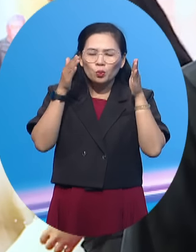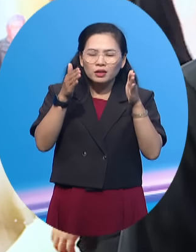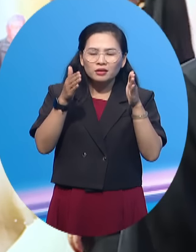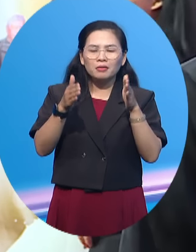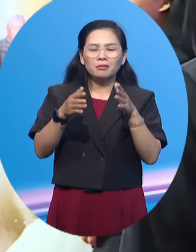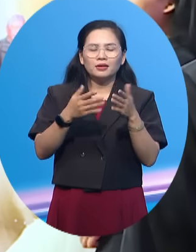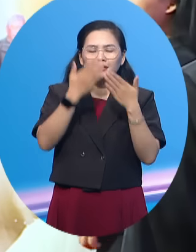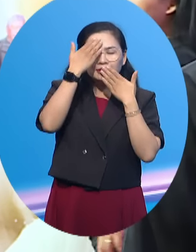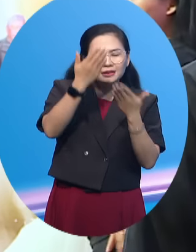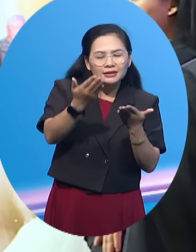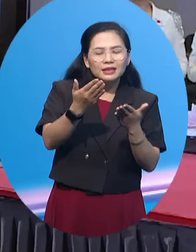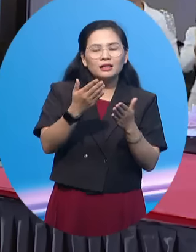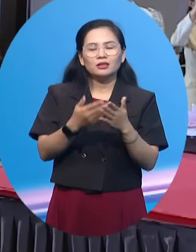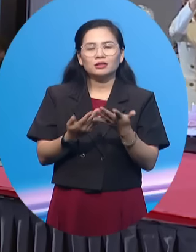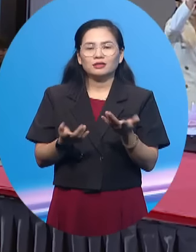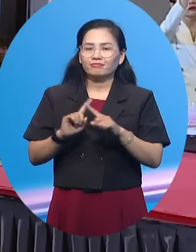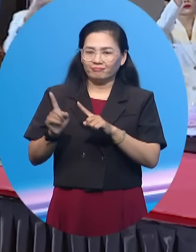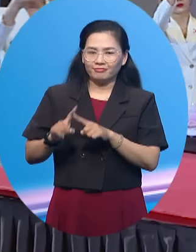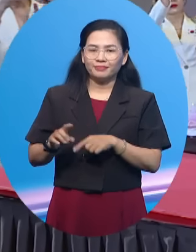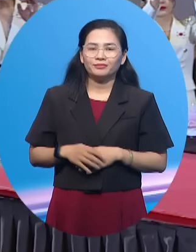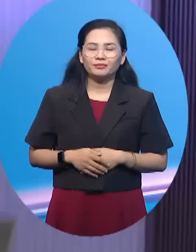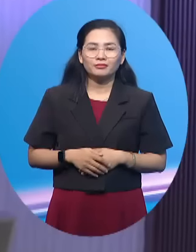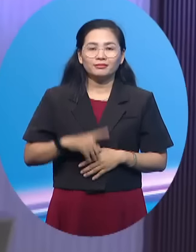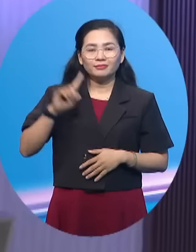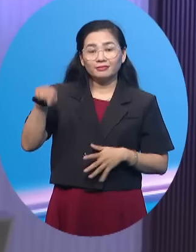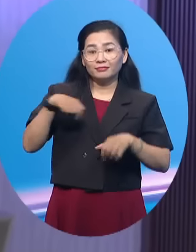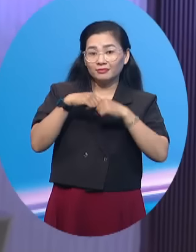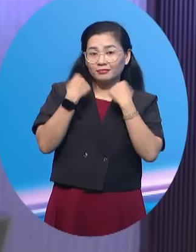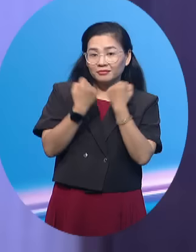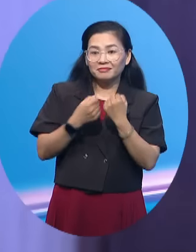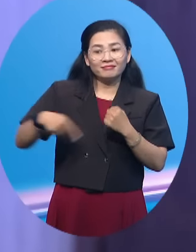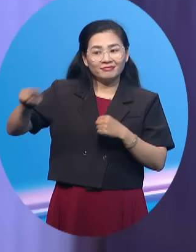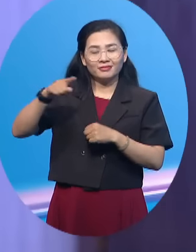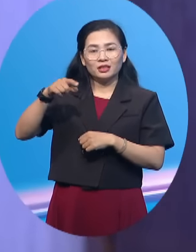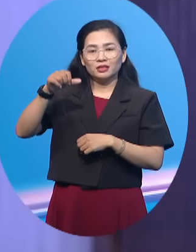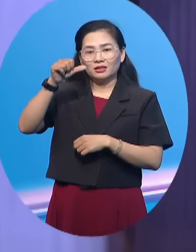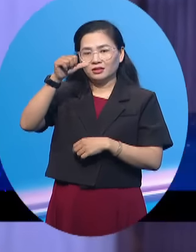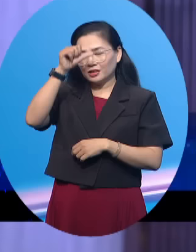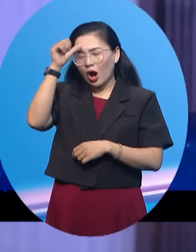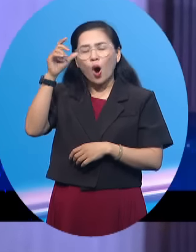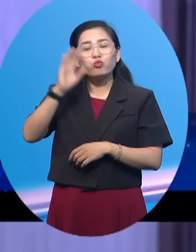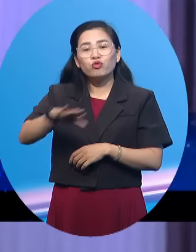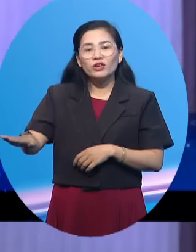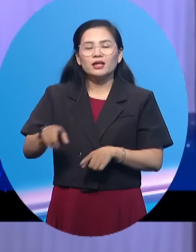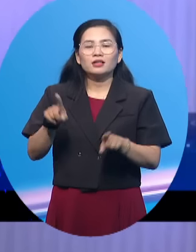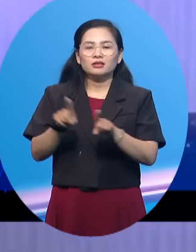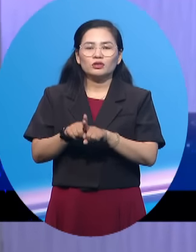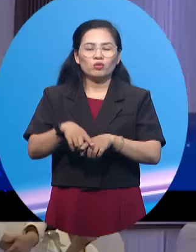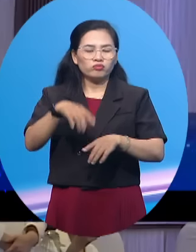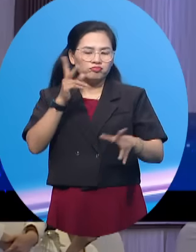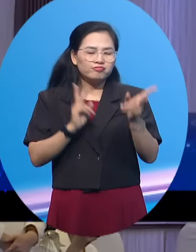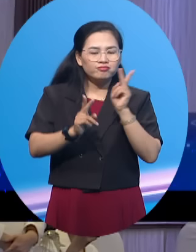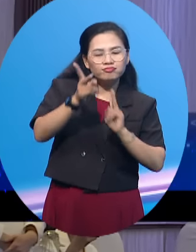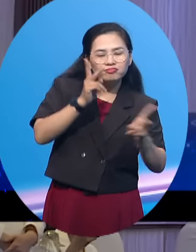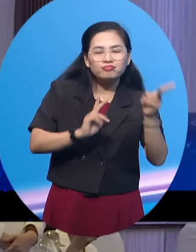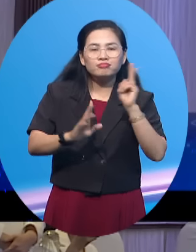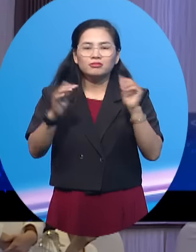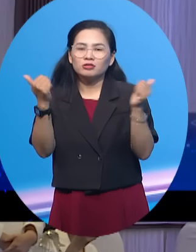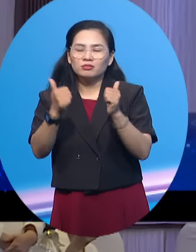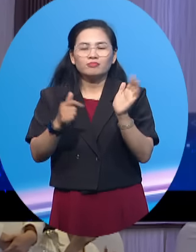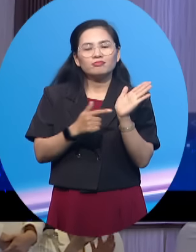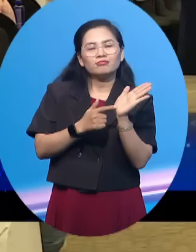có những sự tri ân những thế hệ tiền nhân. Tại ngày hội, các học viên đã có dịp chiêm ngưỡng kỹ thuật làm tóc đến từ các giảng viên Hàn Quốc và giao lưu